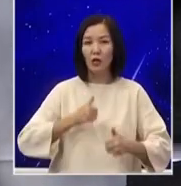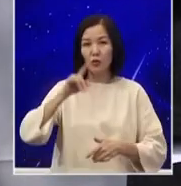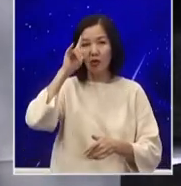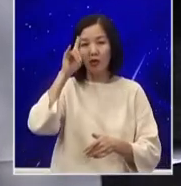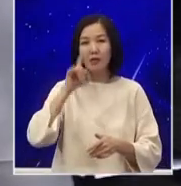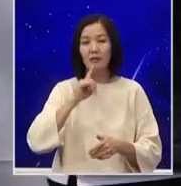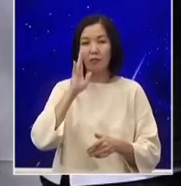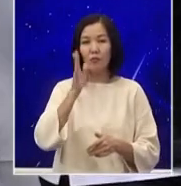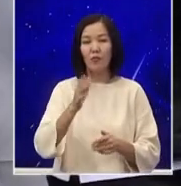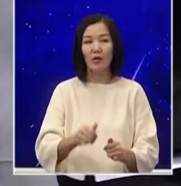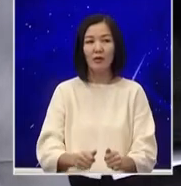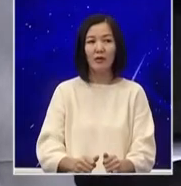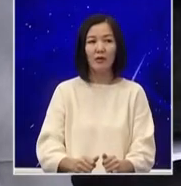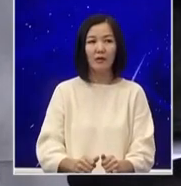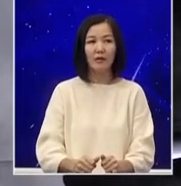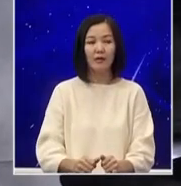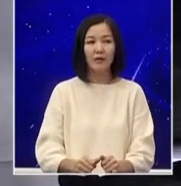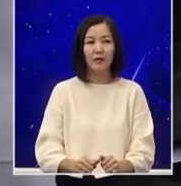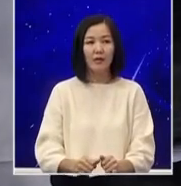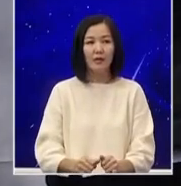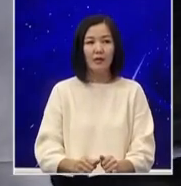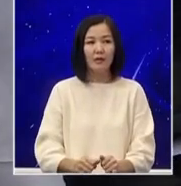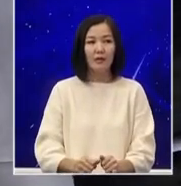бірі болайық. Енді осы сөзбен мына